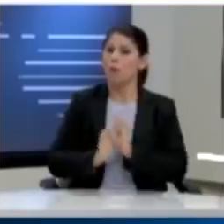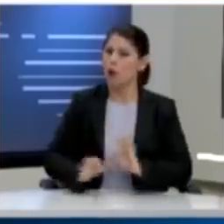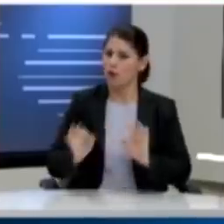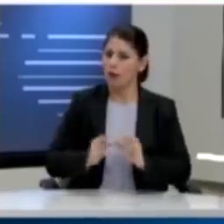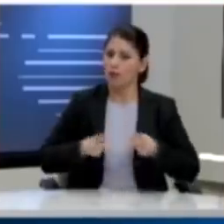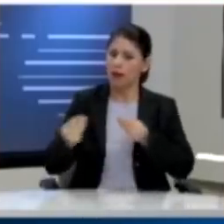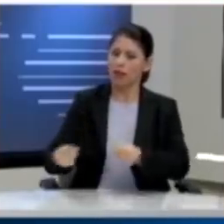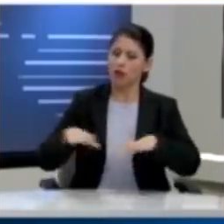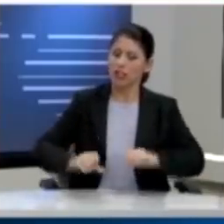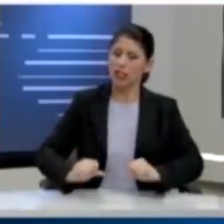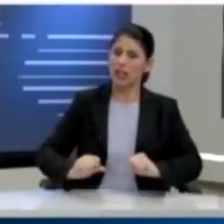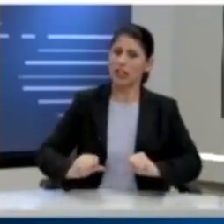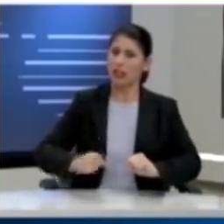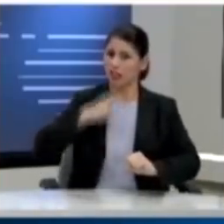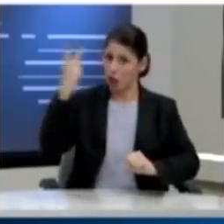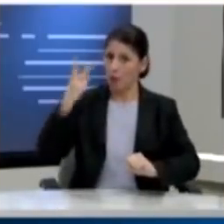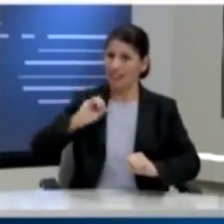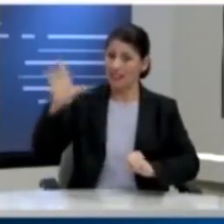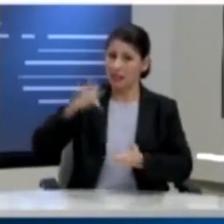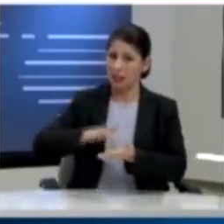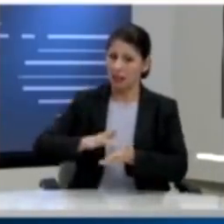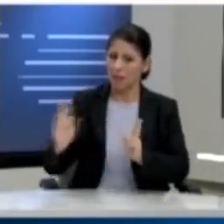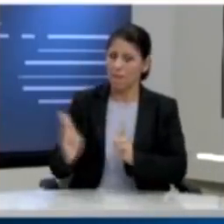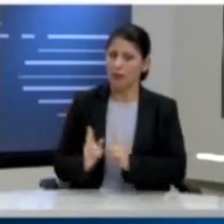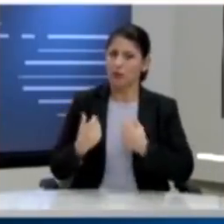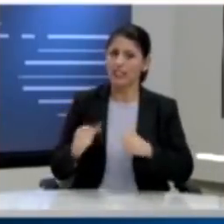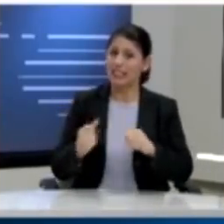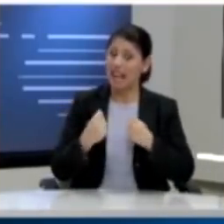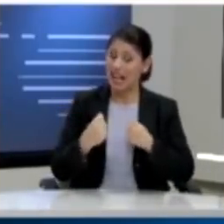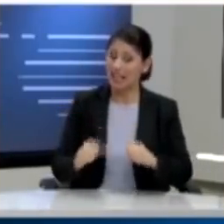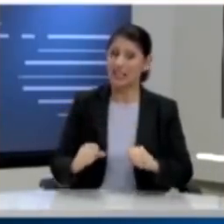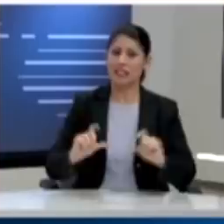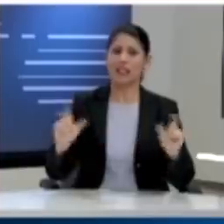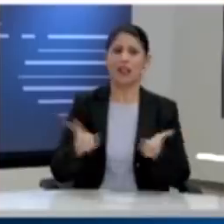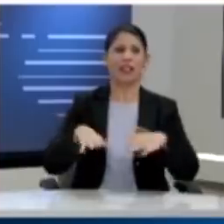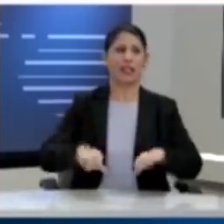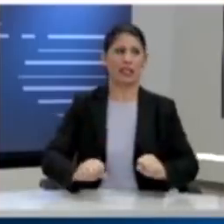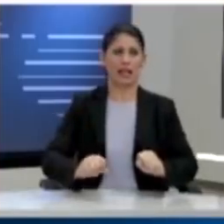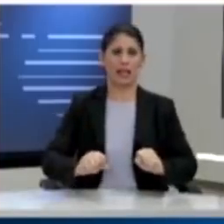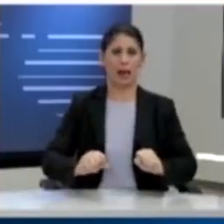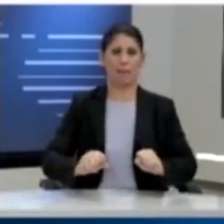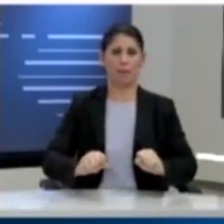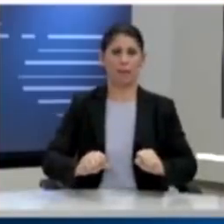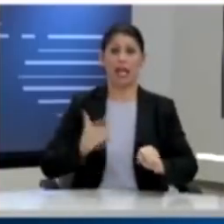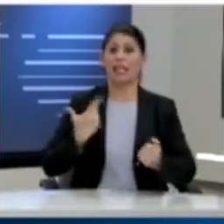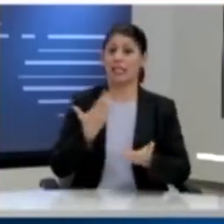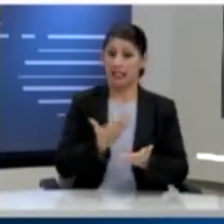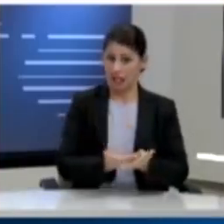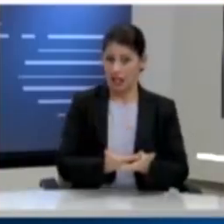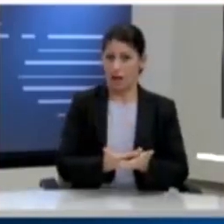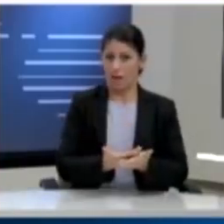κυριαρχικών δικαιωμάτων σε ξένα κέντρα, περιορισμού στην άσκηση της εθνικής μας κυριαρχίας.